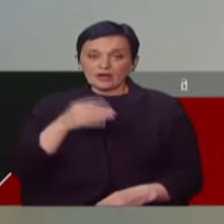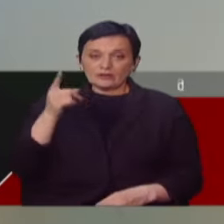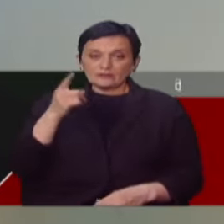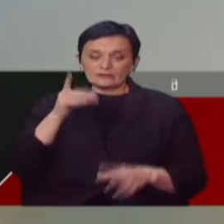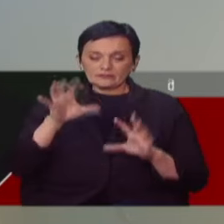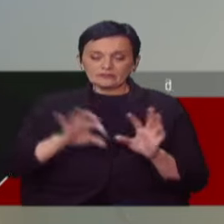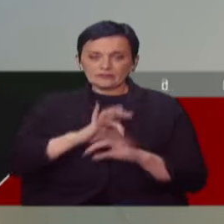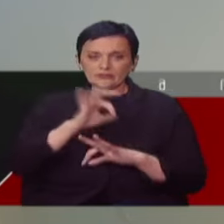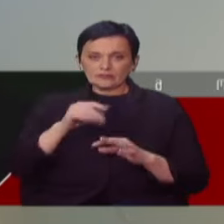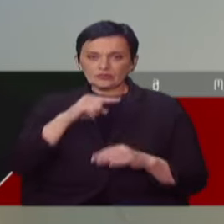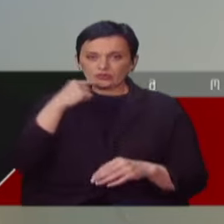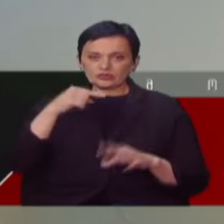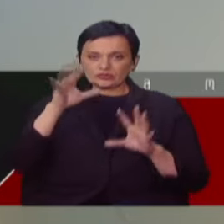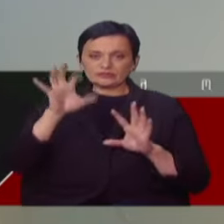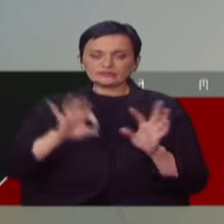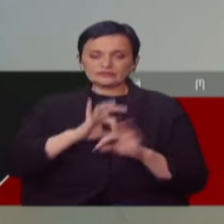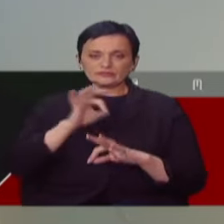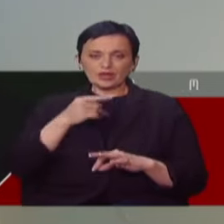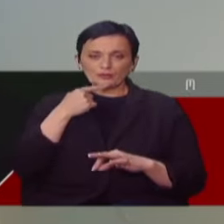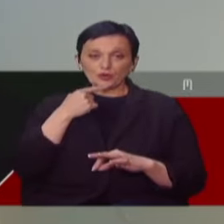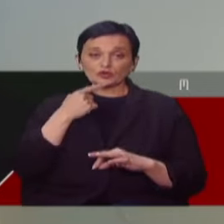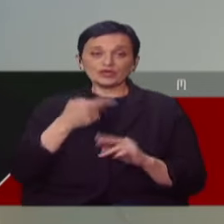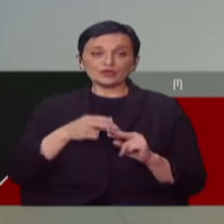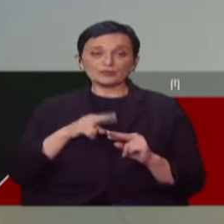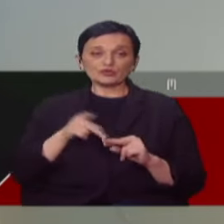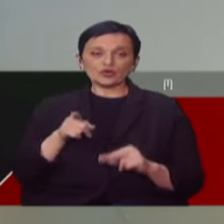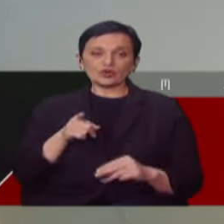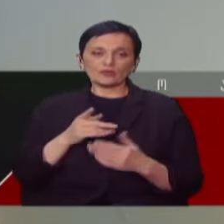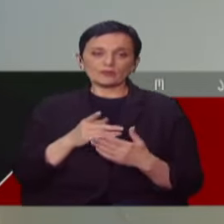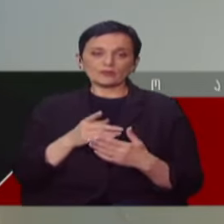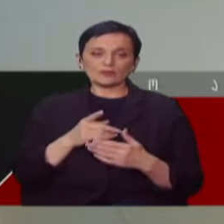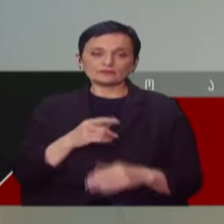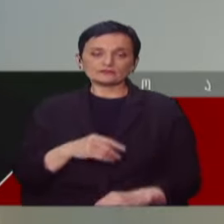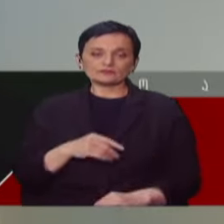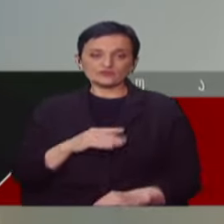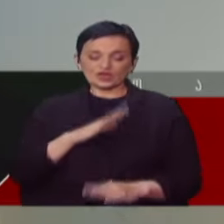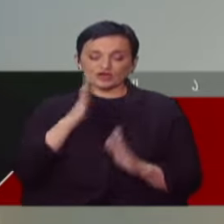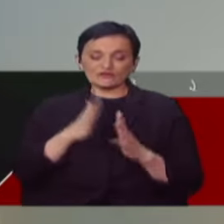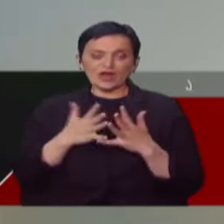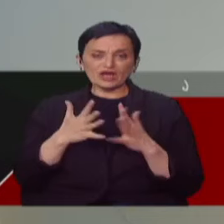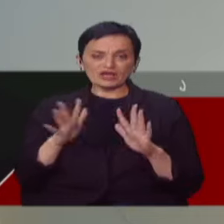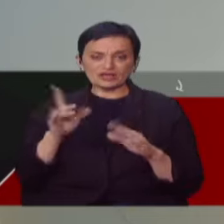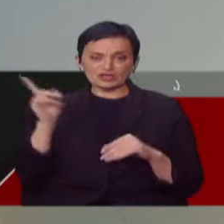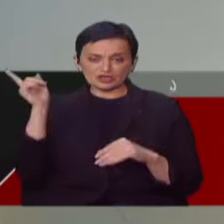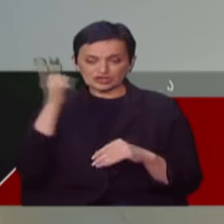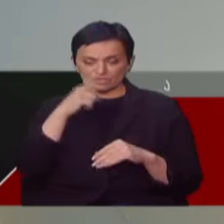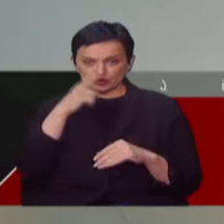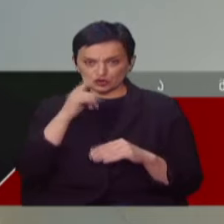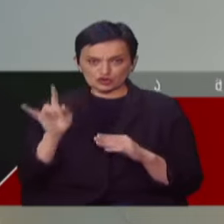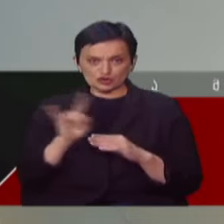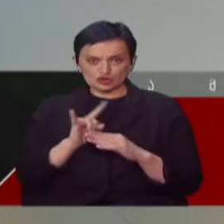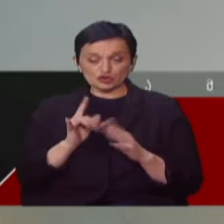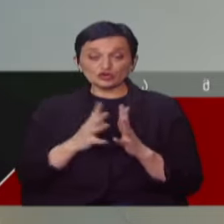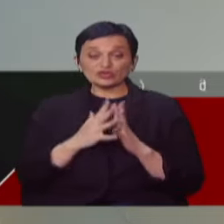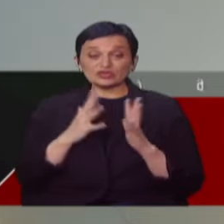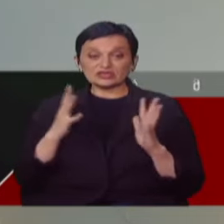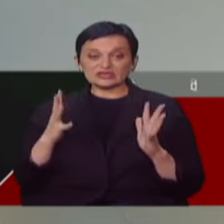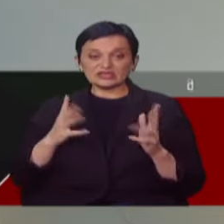ამ კანონპროექტს რუსულ კანონპროექტად მოიხსენიებენ. იმიტომ რომ ეს იყო აი ყველაზე დიდი სიცრუე და ყველაზე